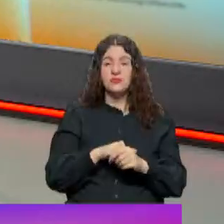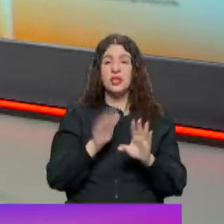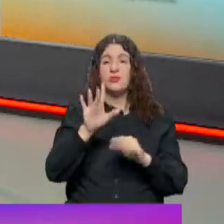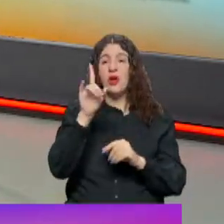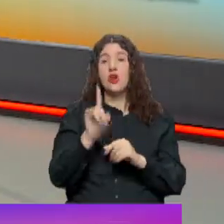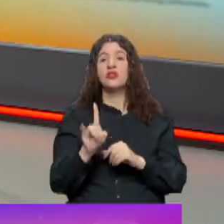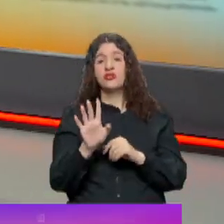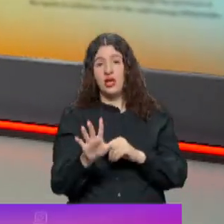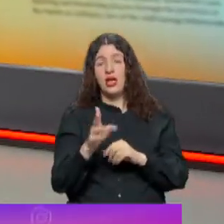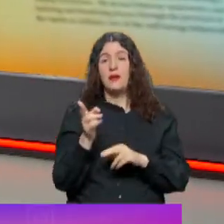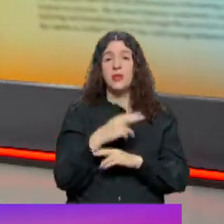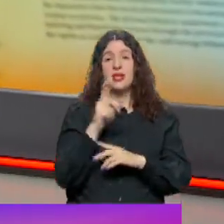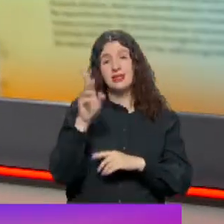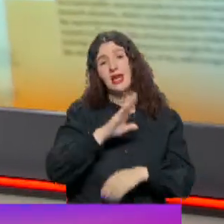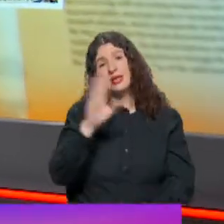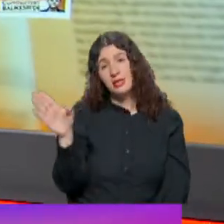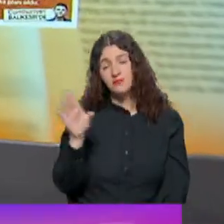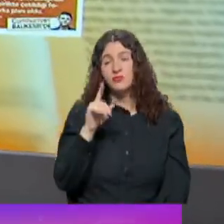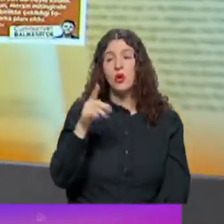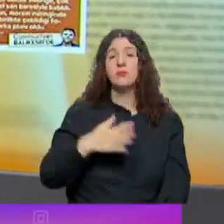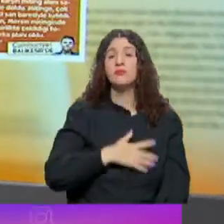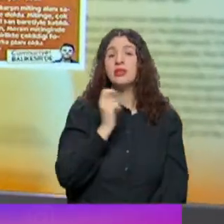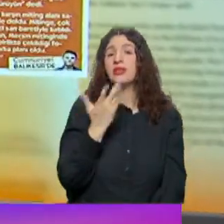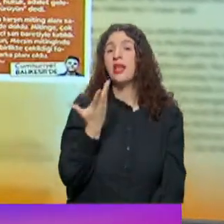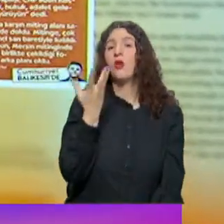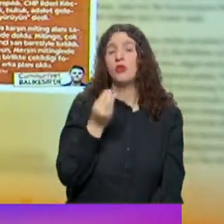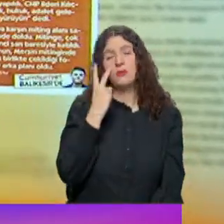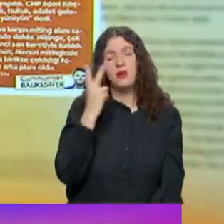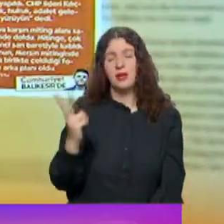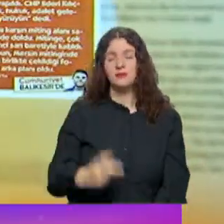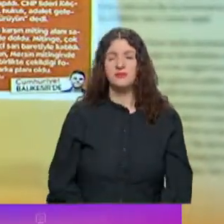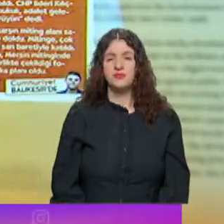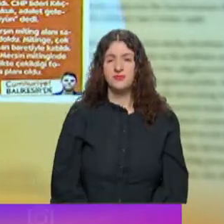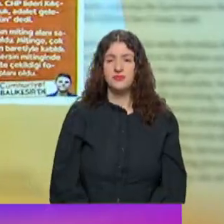Ama öncesinde Balıkesir'e gidelim. O mitingde neler yaşandığına bakalım.